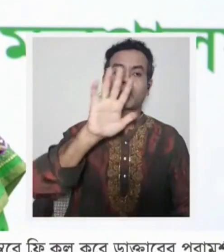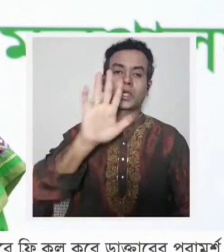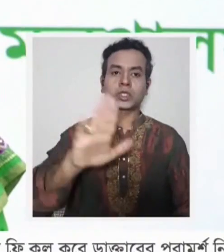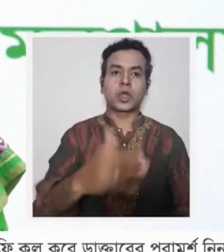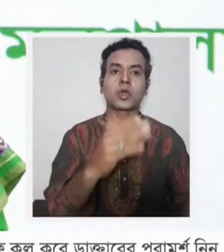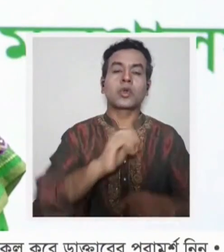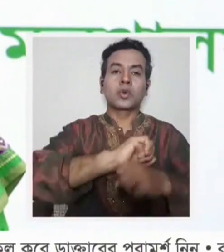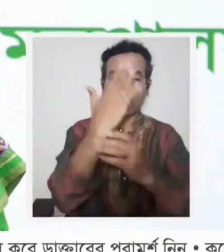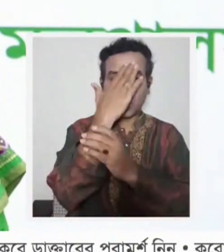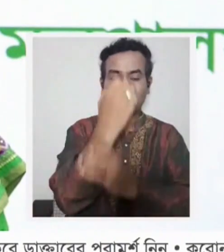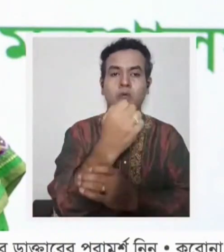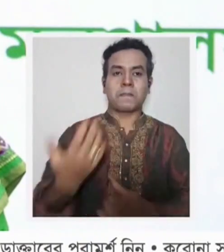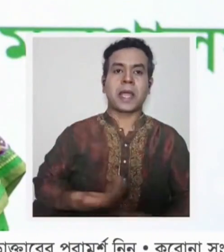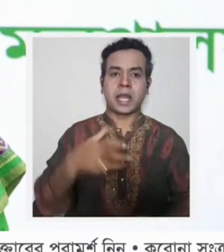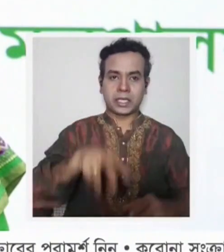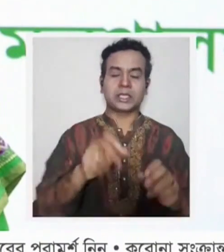পর্যন্ত শনাক্ত